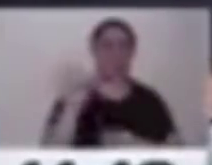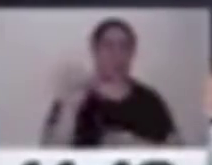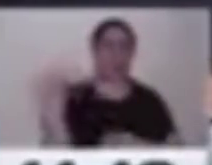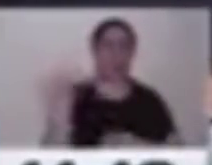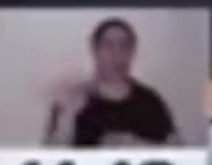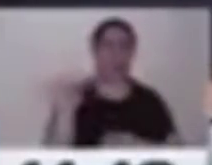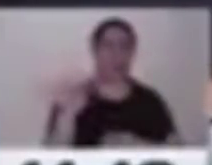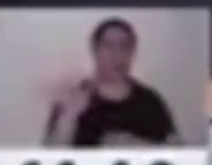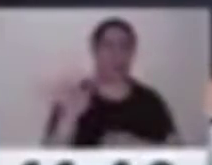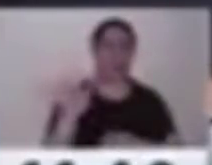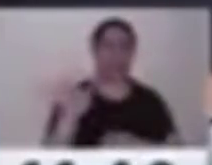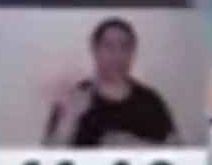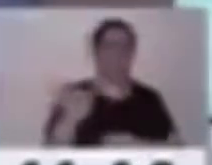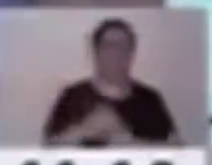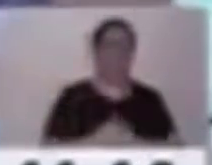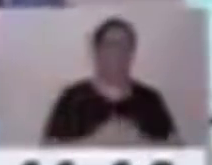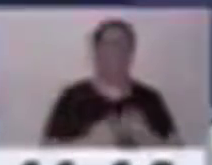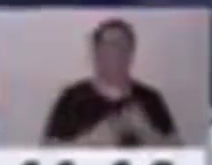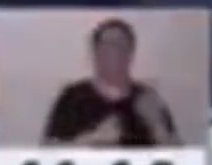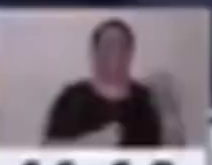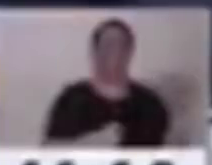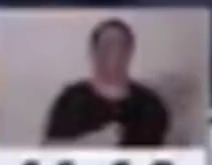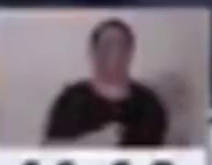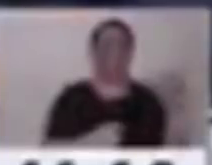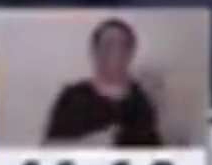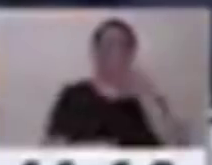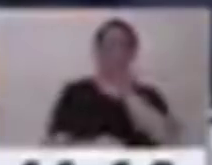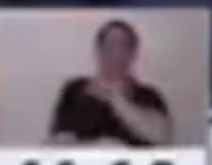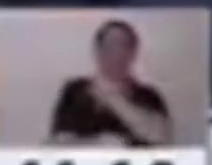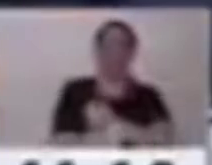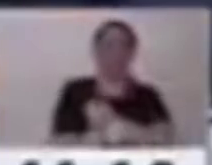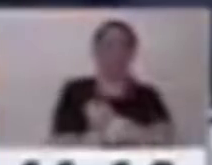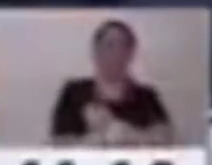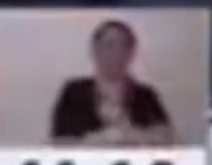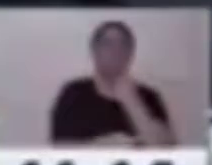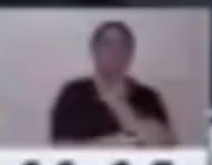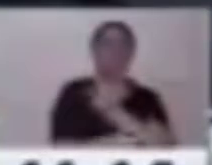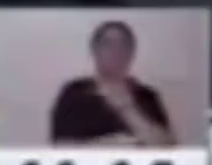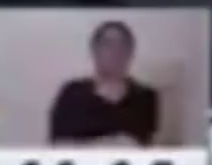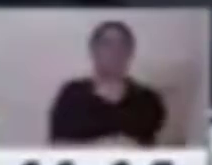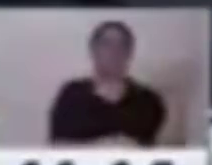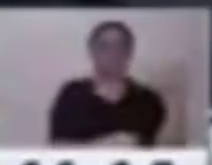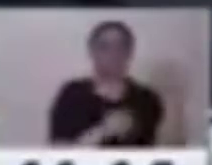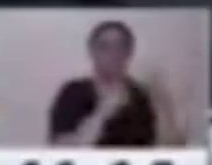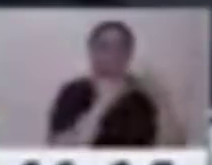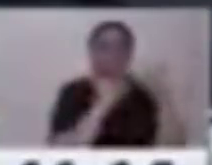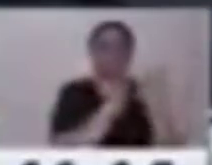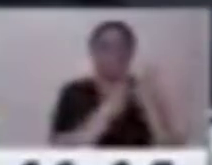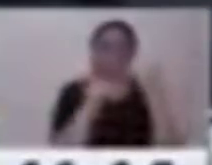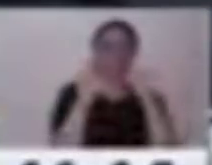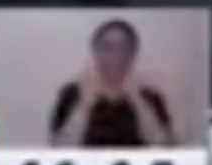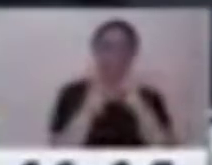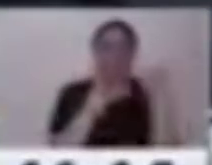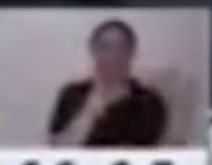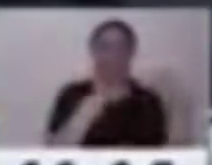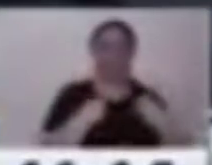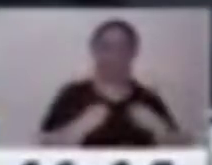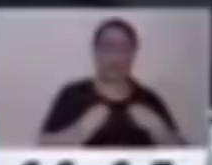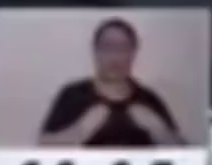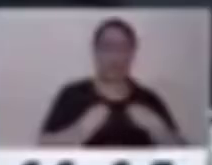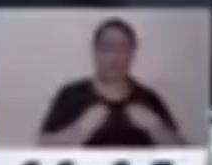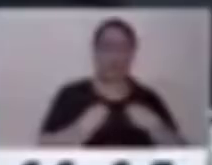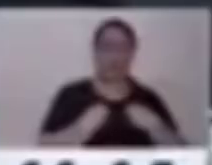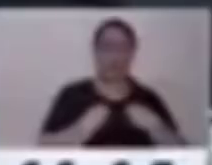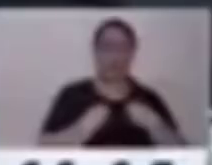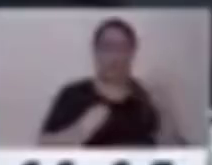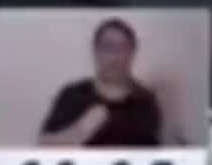sa social media. Opo, Yusek, ngayong buwan po ng mga katutubo, paano nyo po ito